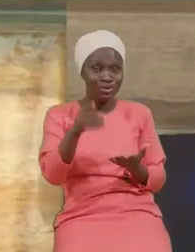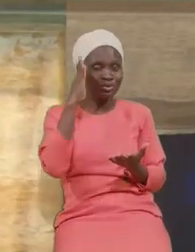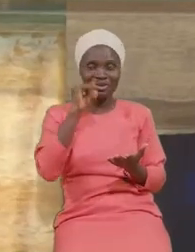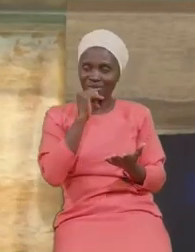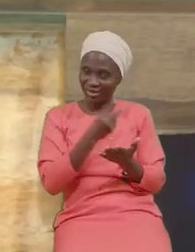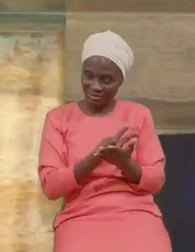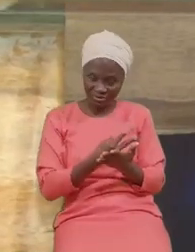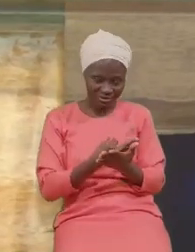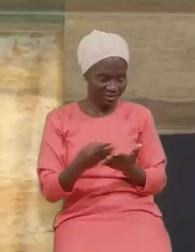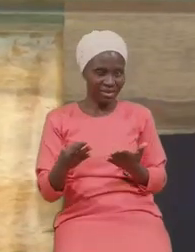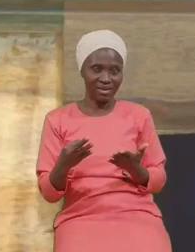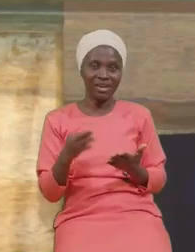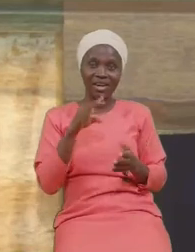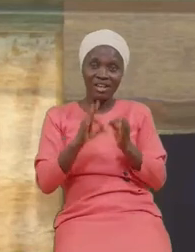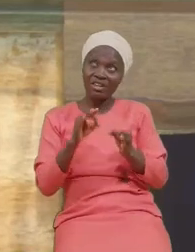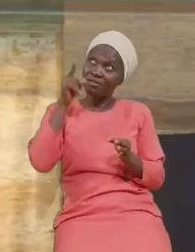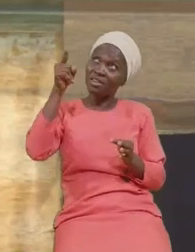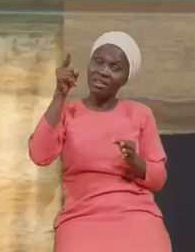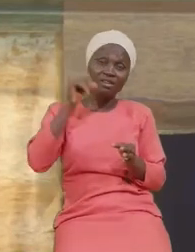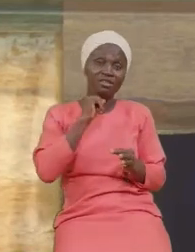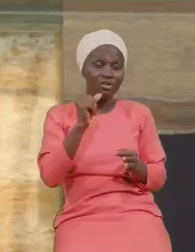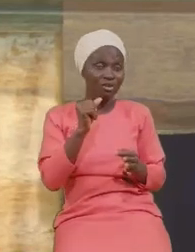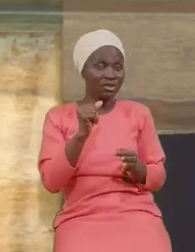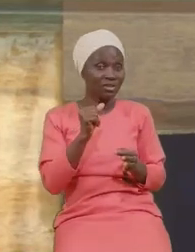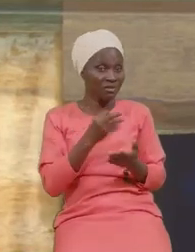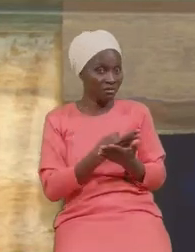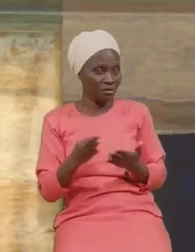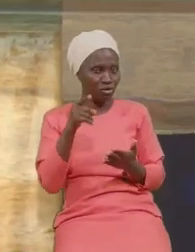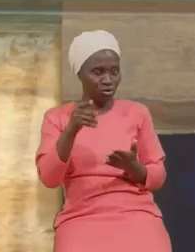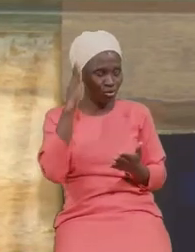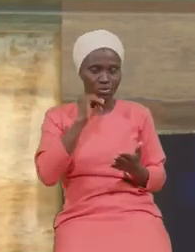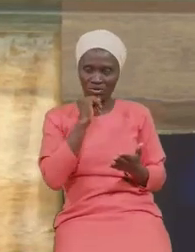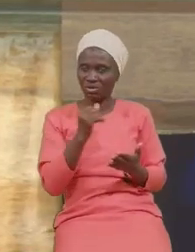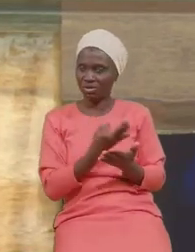c'est lui n'a pas joué tu ne joueras pas